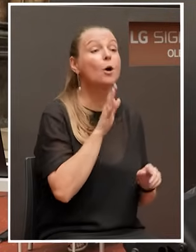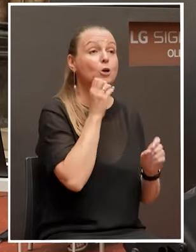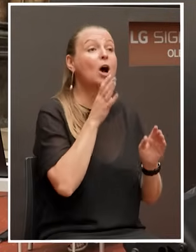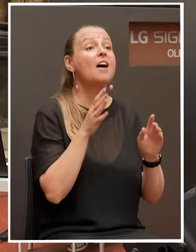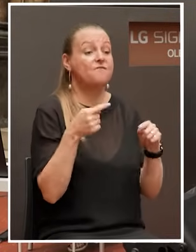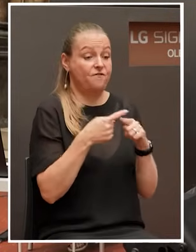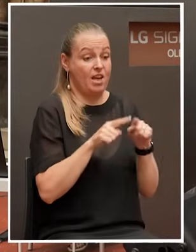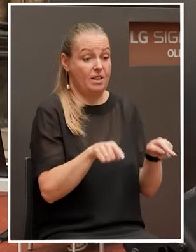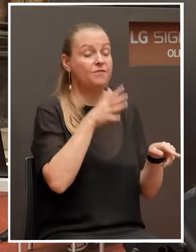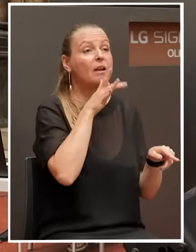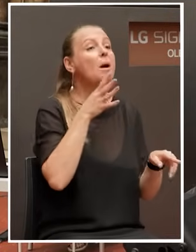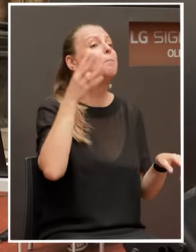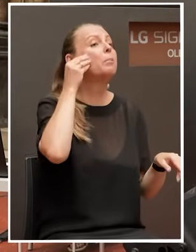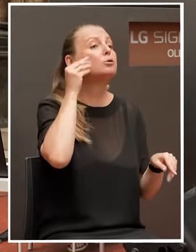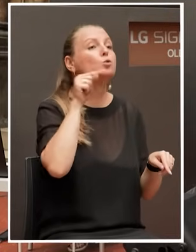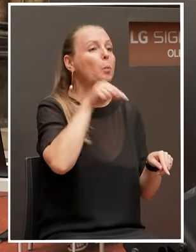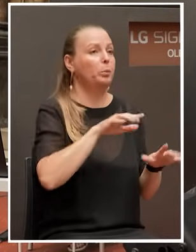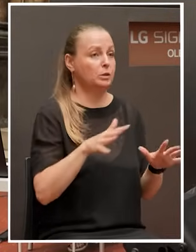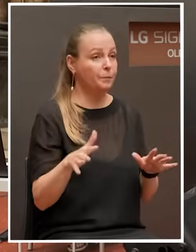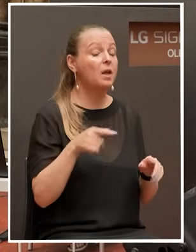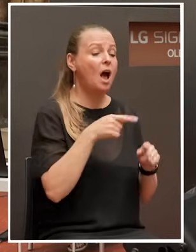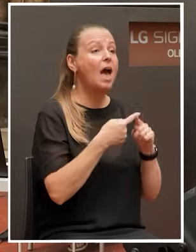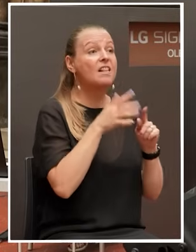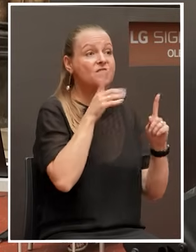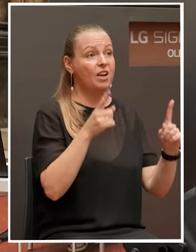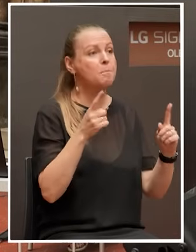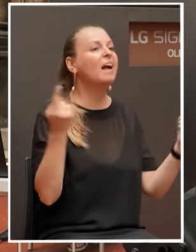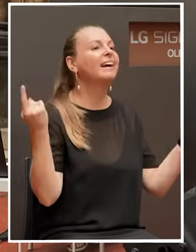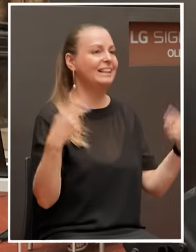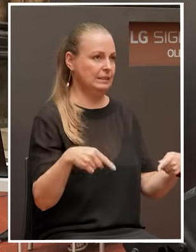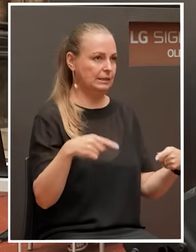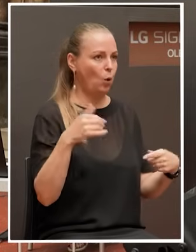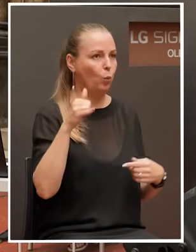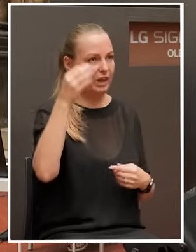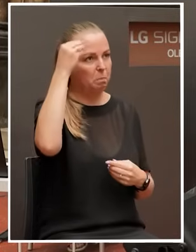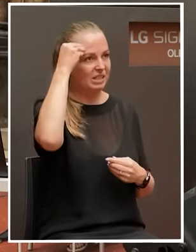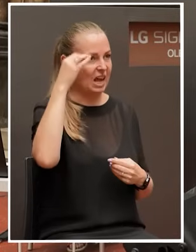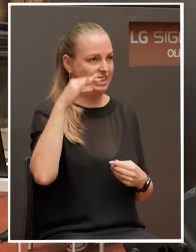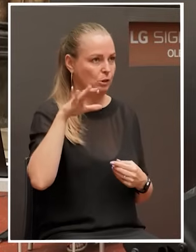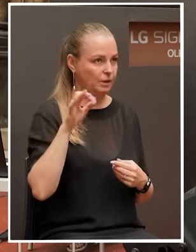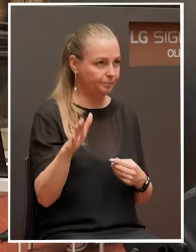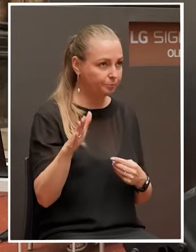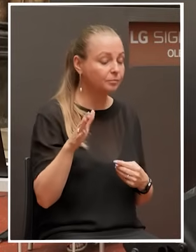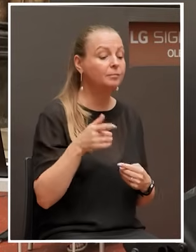в это время? Это время очень серьезного кризиса в импрессионизме. Помимо того, что то иллюзорное единство,